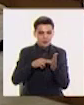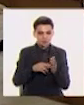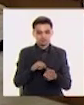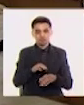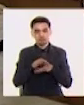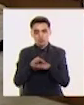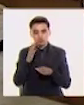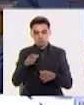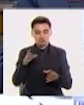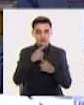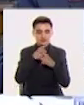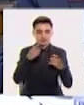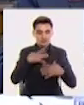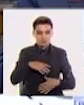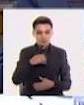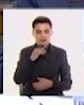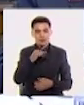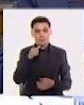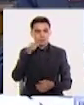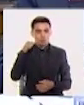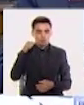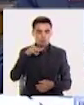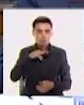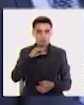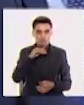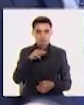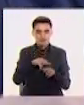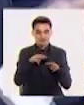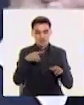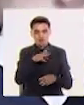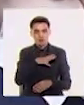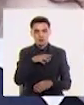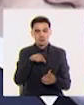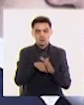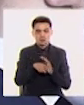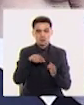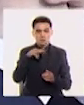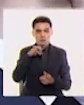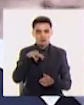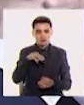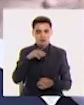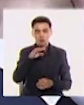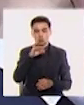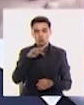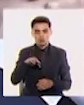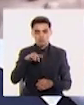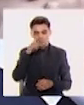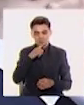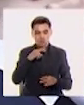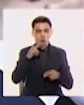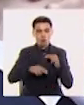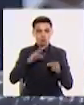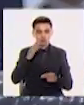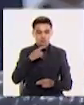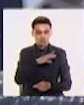ашып айтпады. Былтыр министр бұл жұмыстар мамырда бітеді деген еді. По плану вся работа окончательно будет завершена